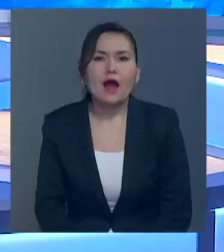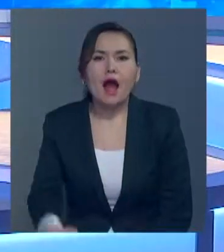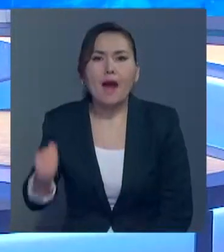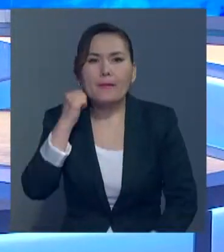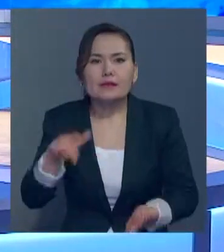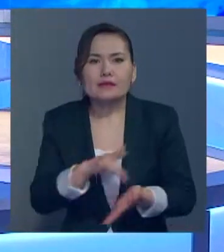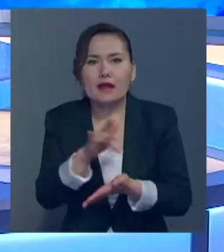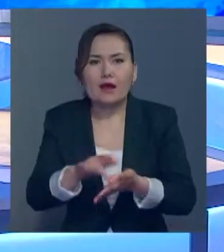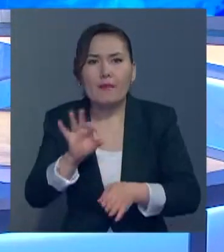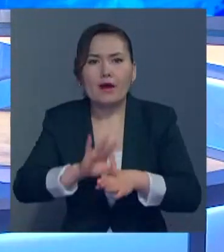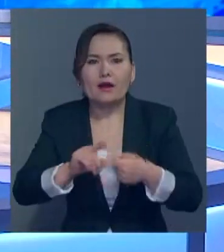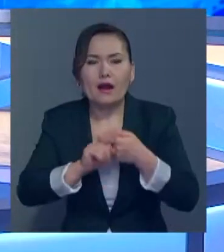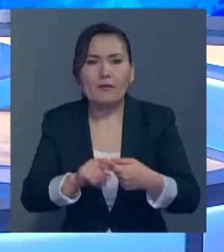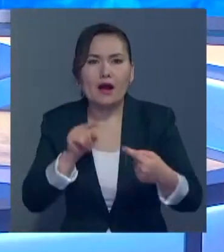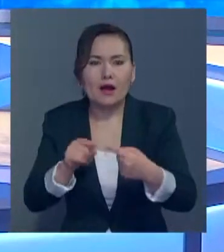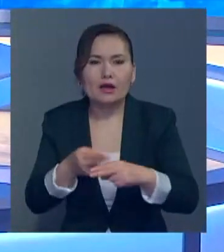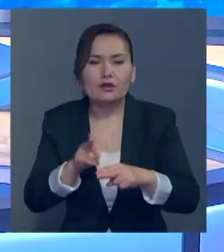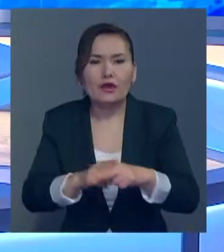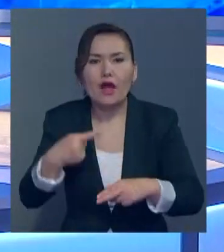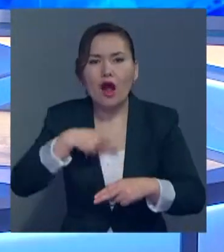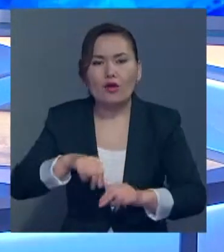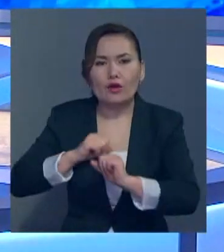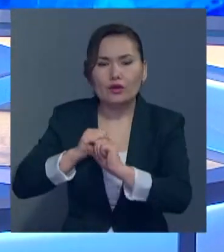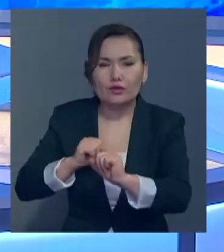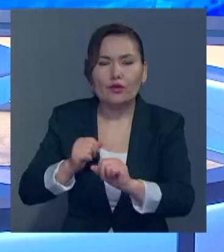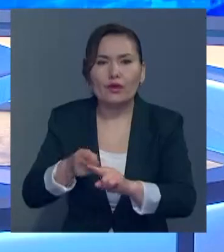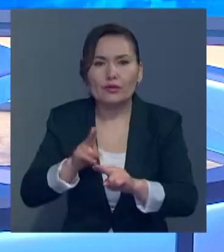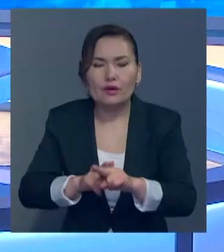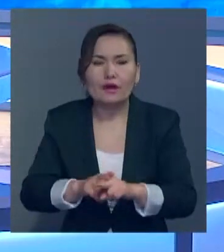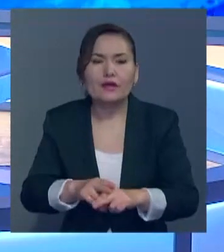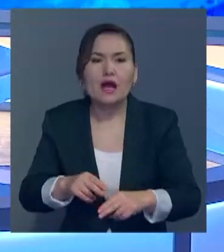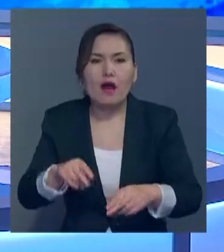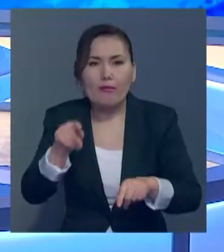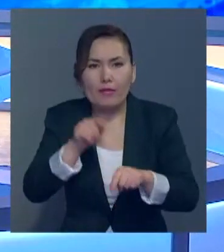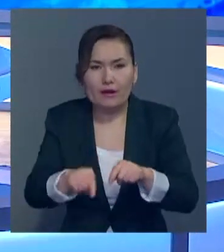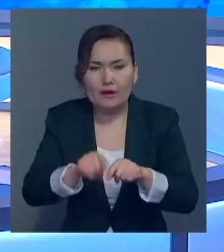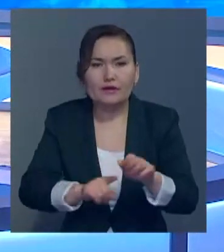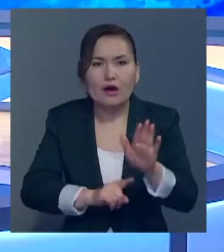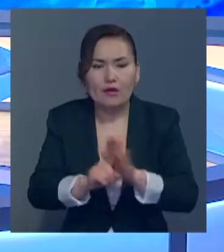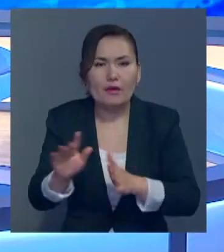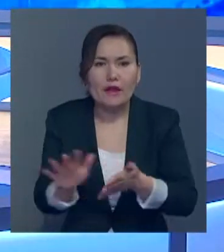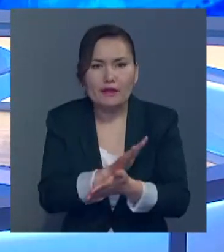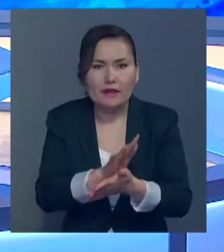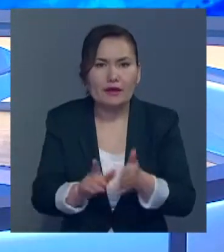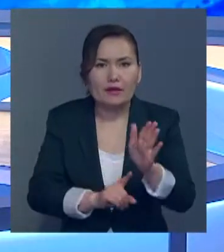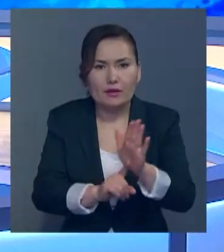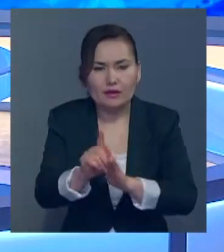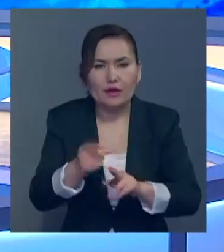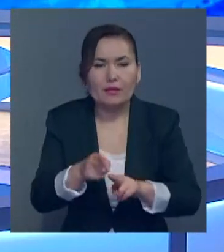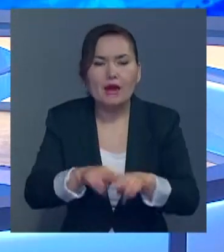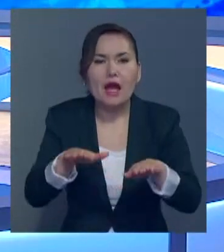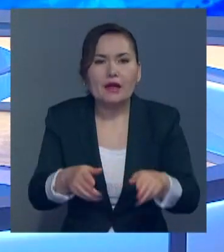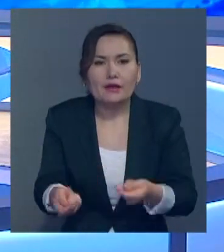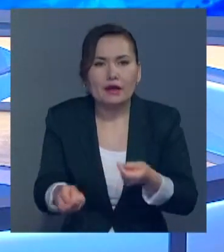Мәскеуде коронавирусқа қарсы иммунитеттің бар жоғын анықтайтын тест жаппай әрі тегін жүргізіле бастады.